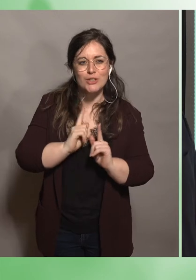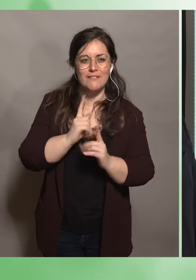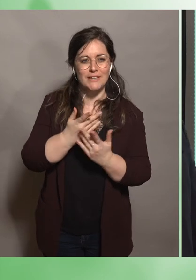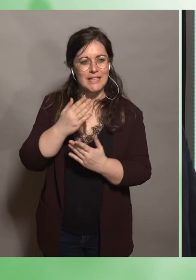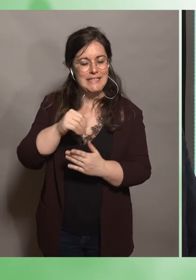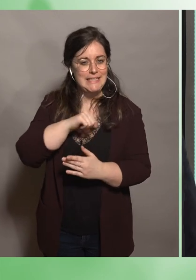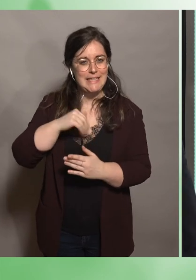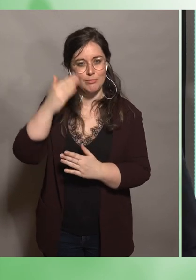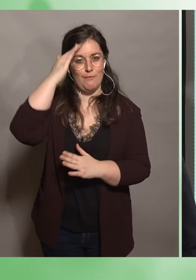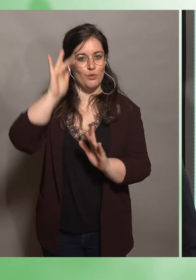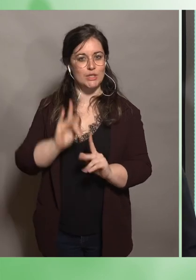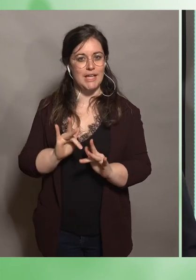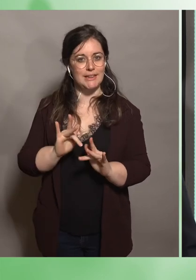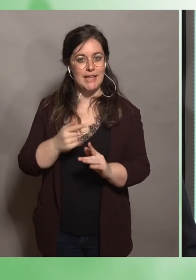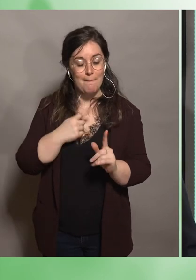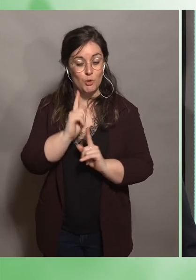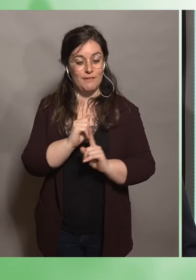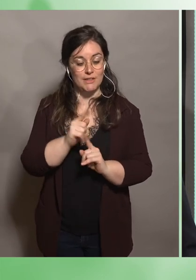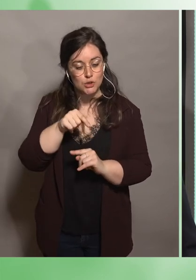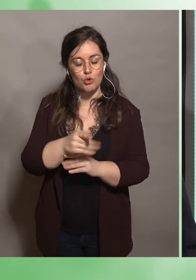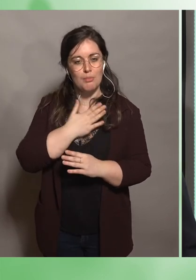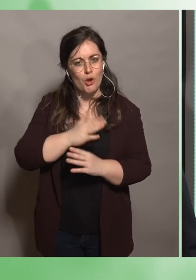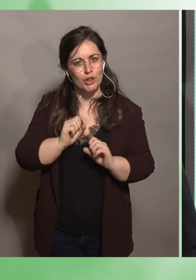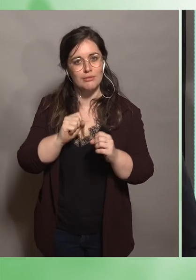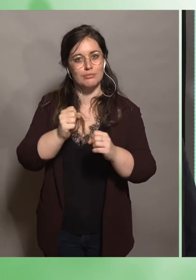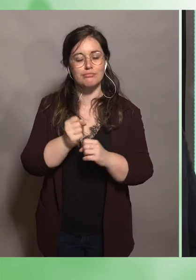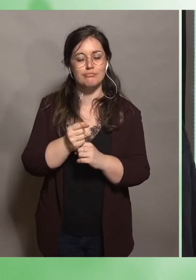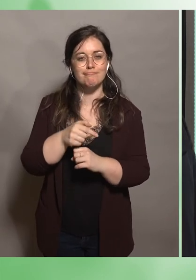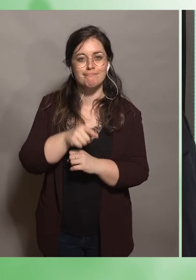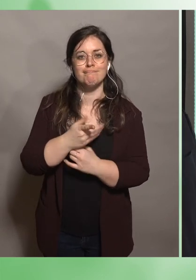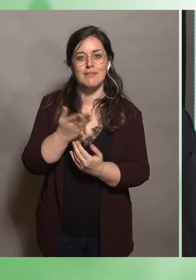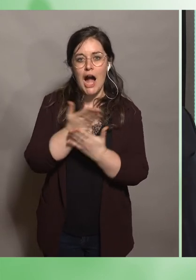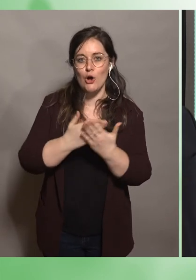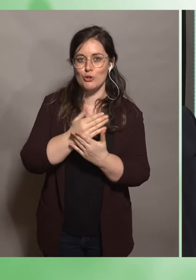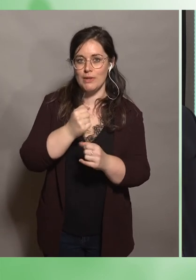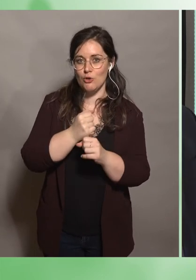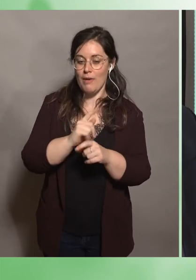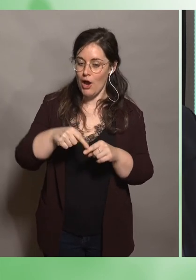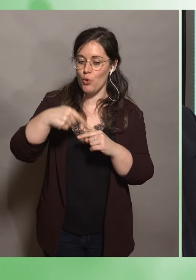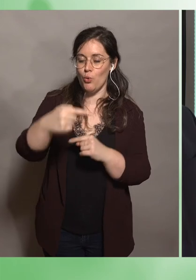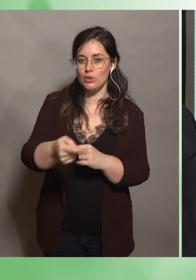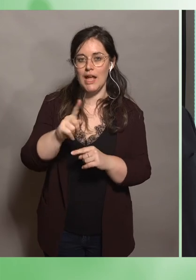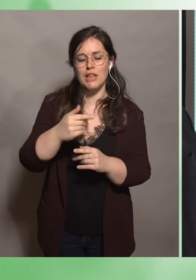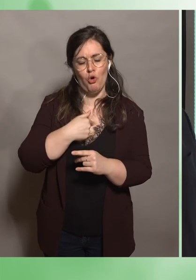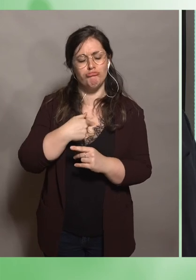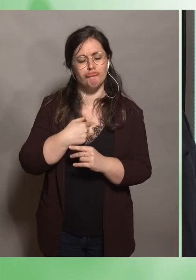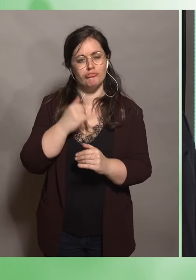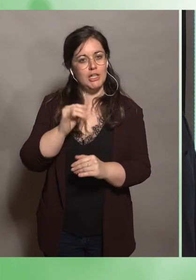Selbstbewusstsein und die Motivation, dass sie das jetzt angeht, dass sie zuerst einmal eine Ausbildung macht und dann sich auch